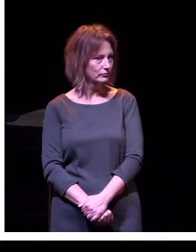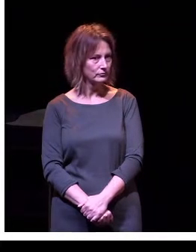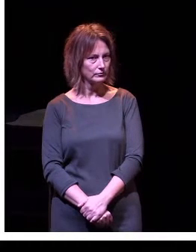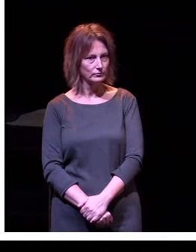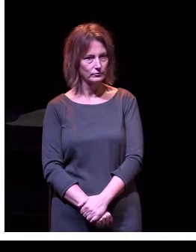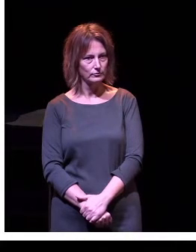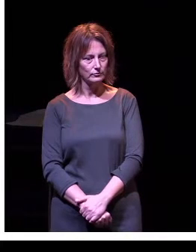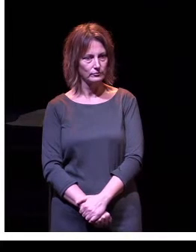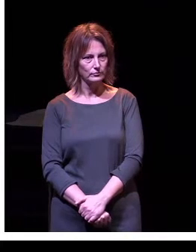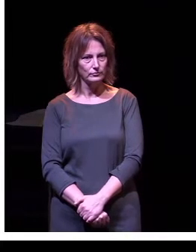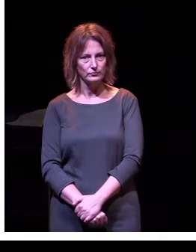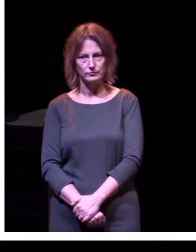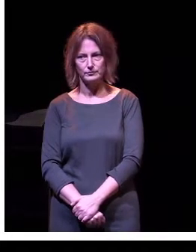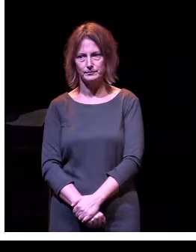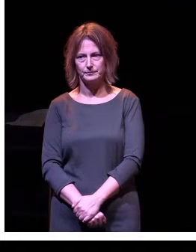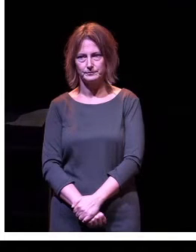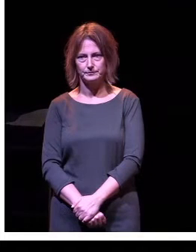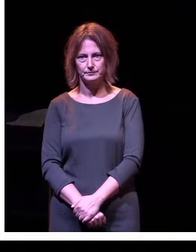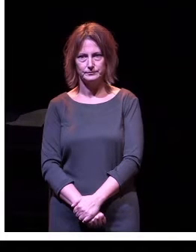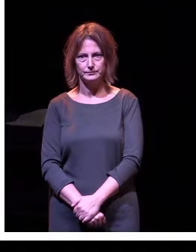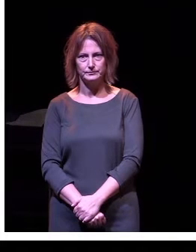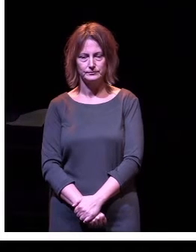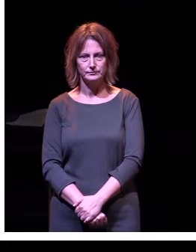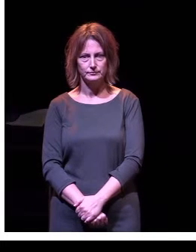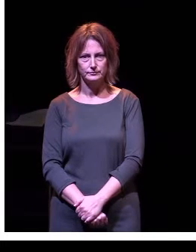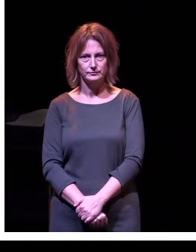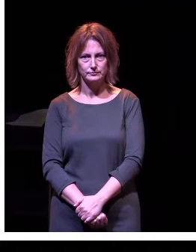få det till ett utropstecken på slutet.